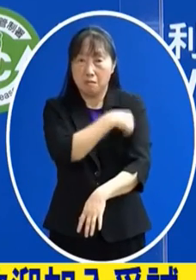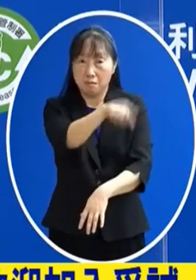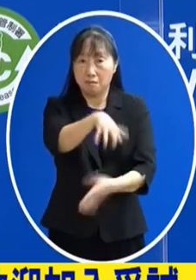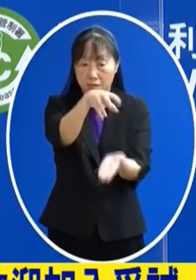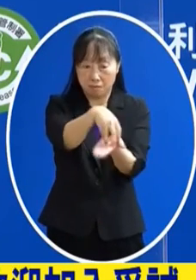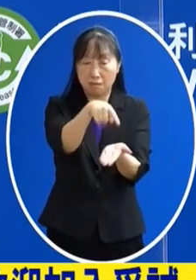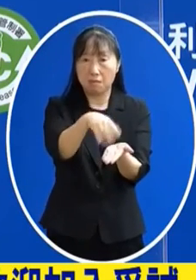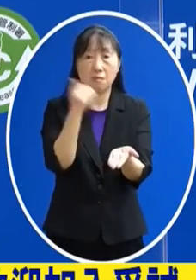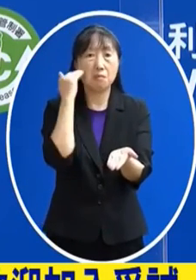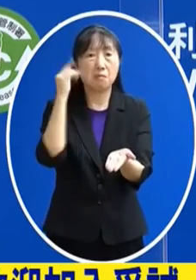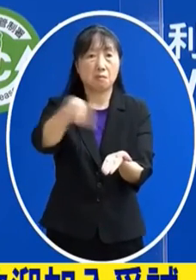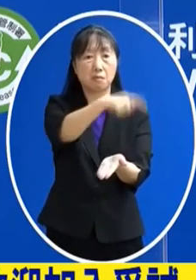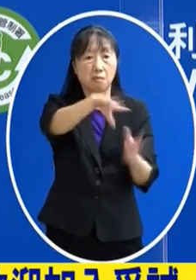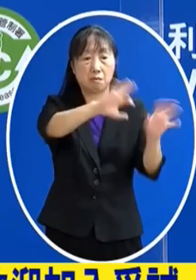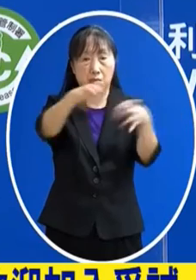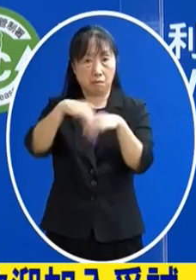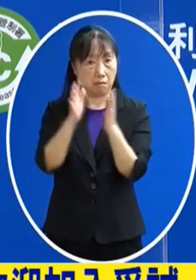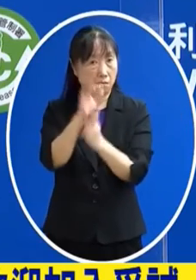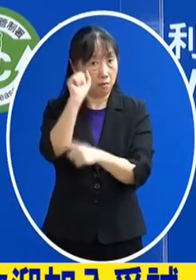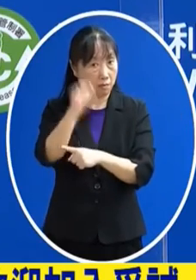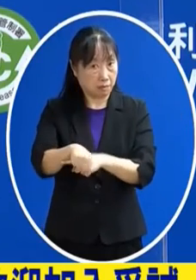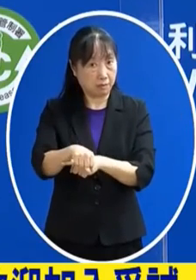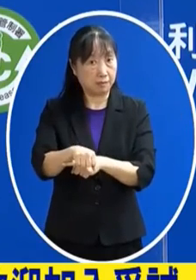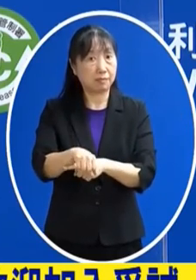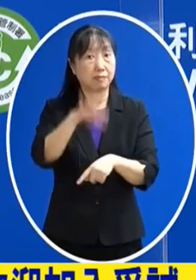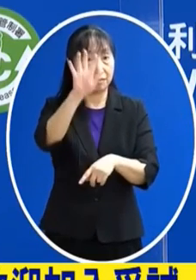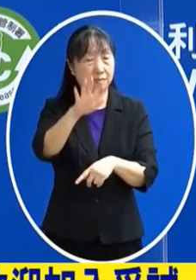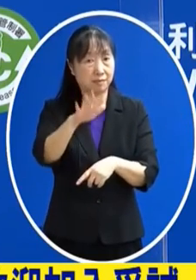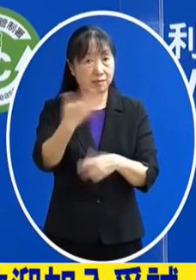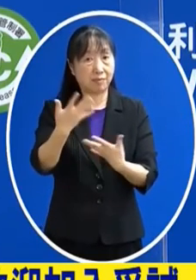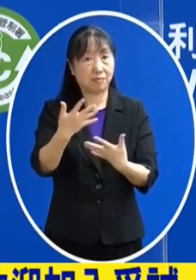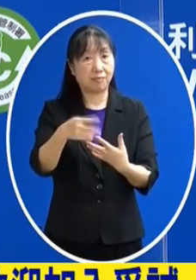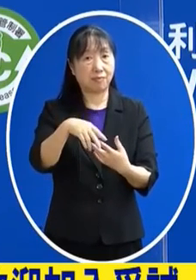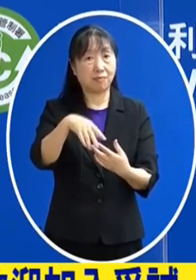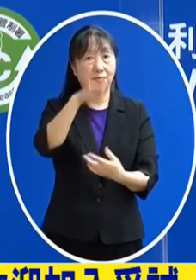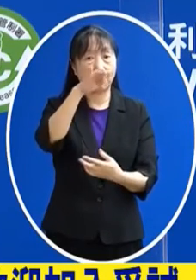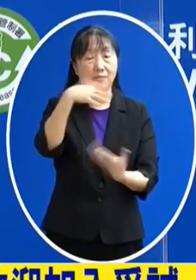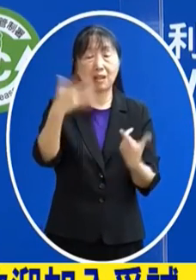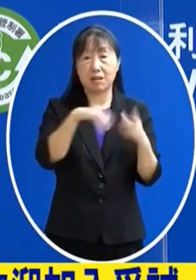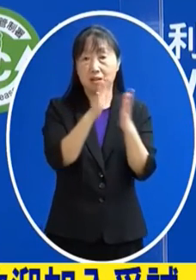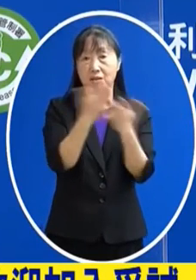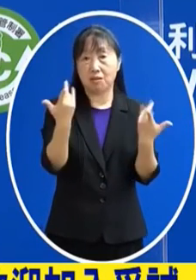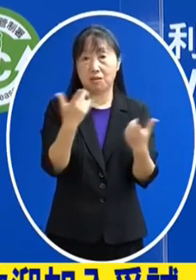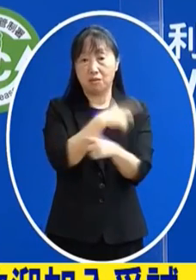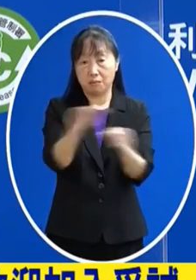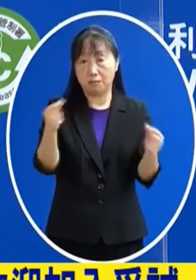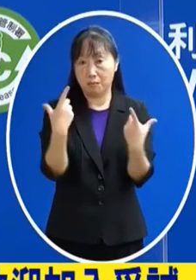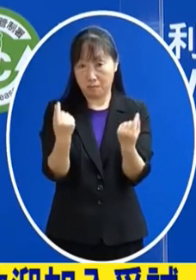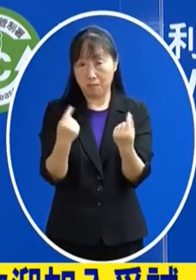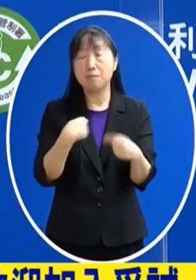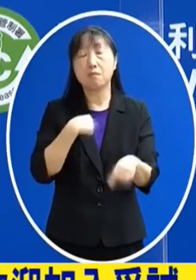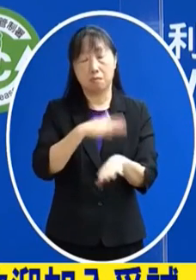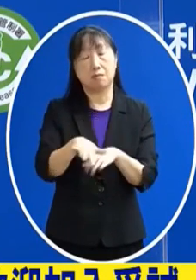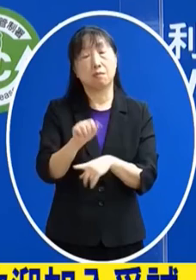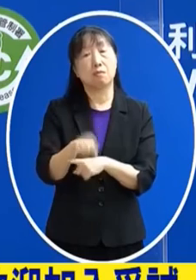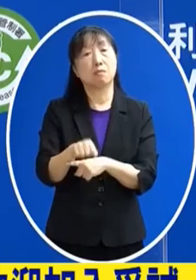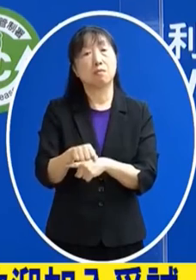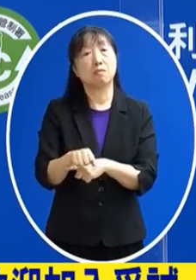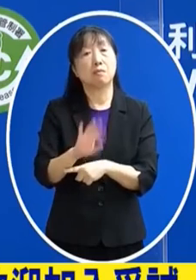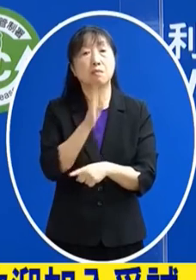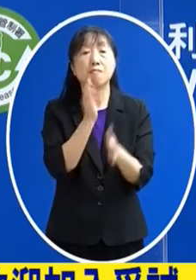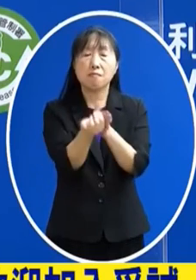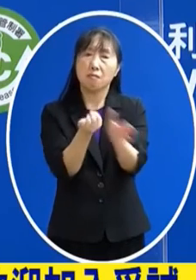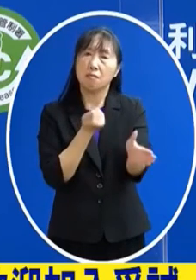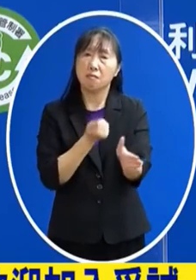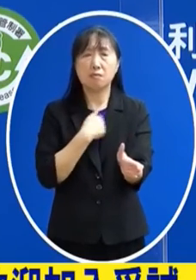有一定的规格、一定的认证的方式、一定的效果，那当然我们也会采用嘛。那在这之前，如果要